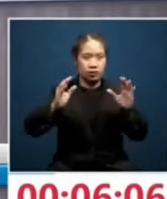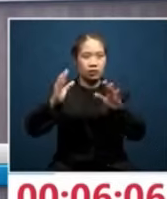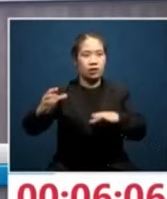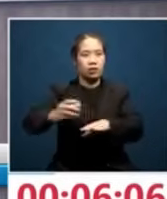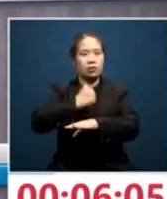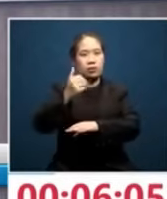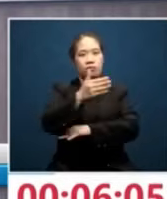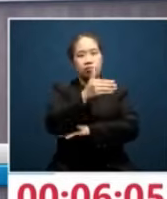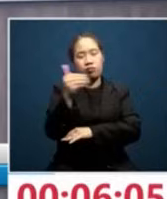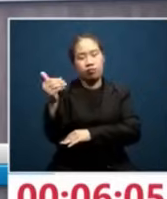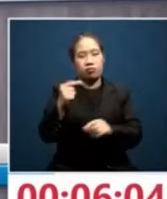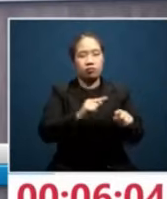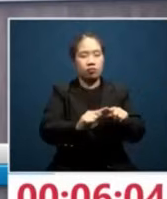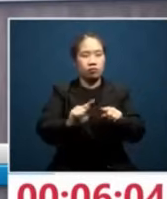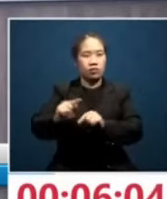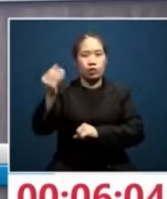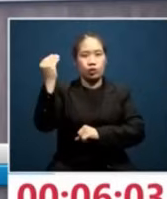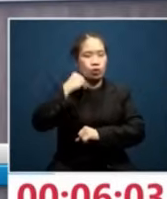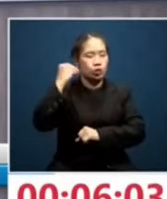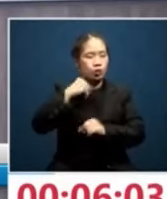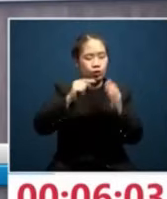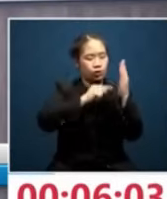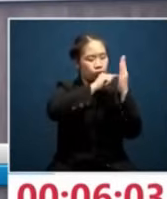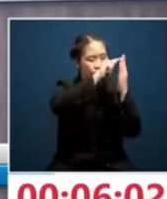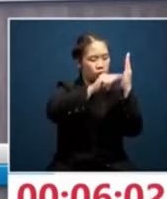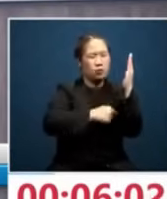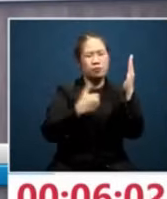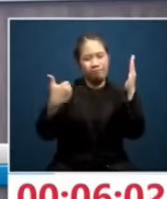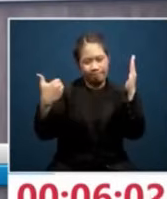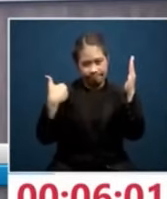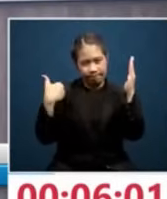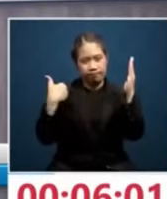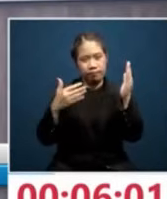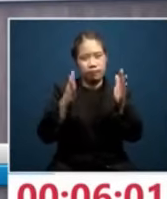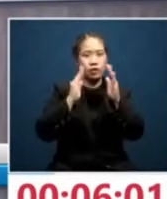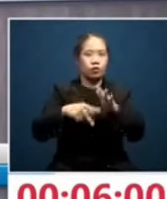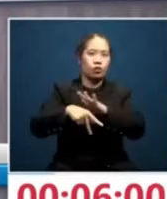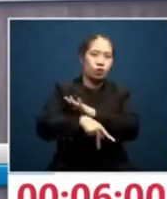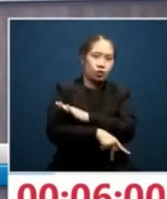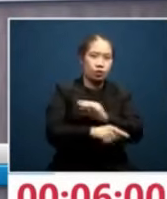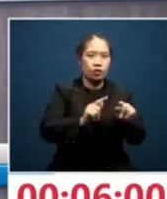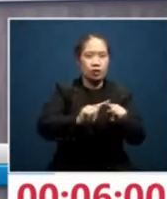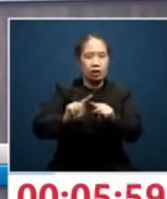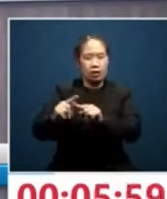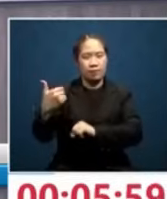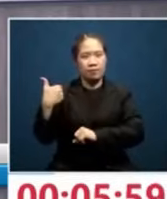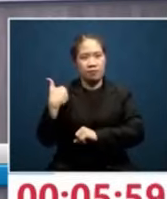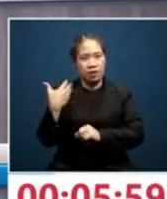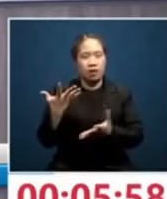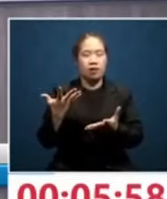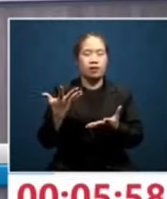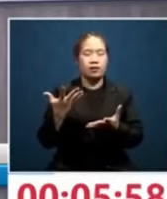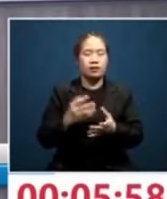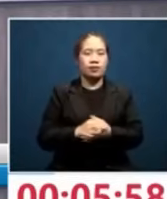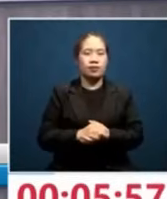าไม่เข้าใจกฎหมายปปช.ขาดความรู้นะครับขาดความรู้ในเรื่องกฎหมายการทุจริตน